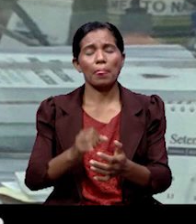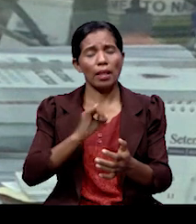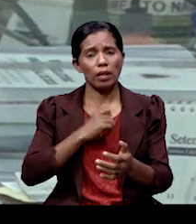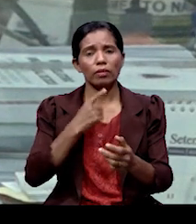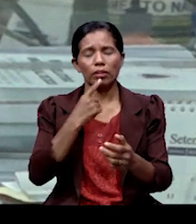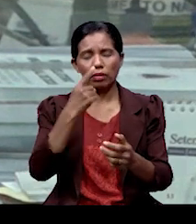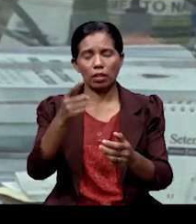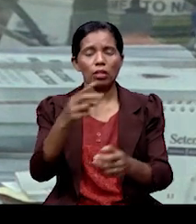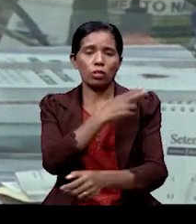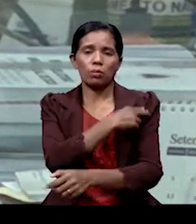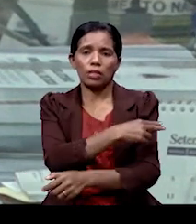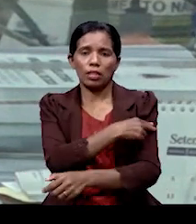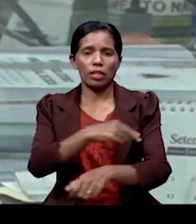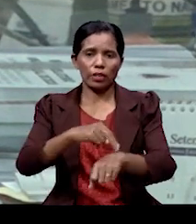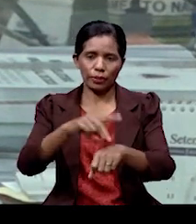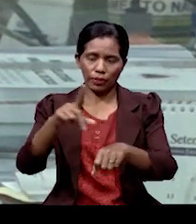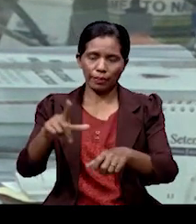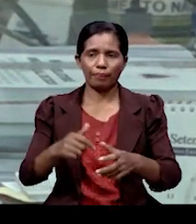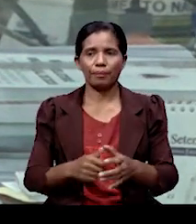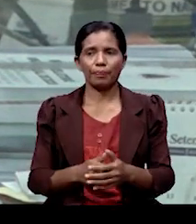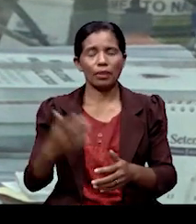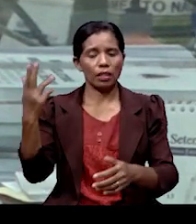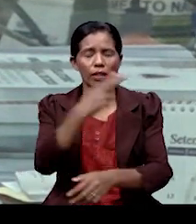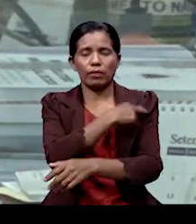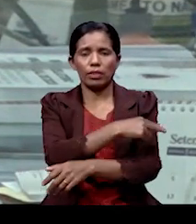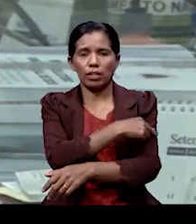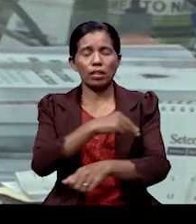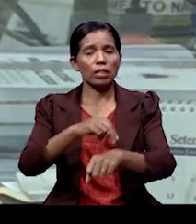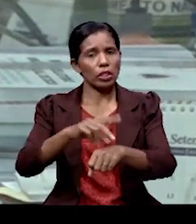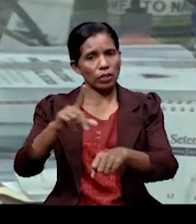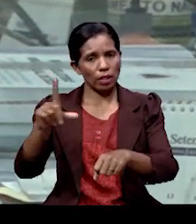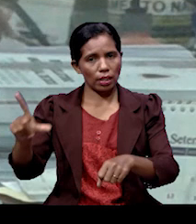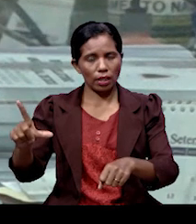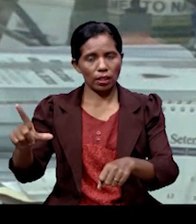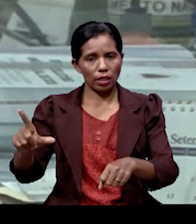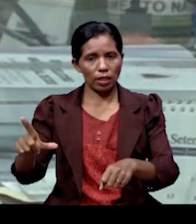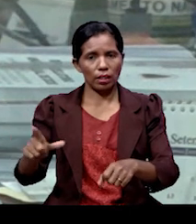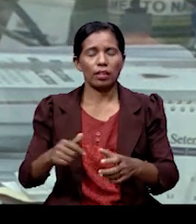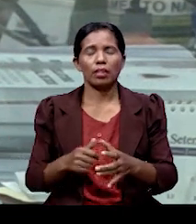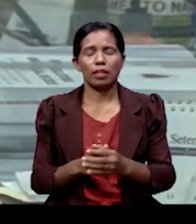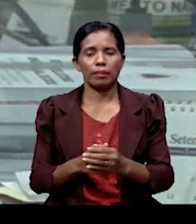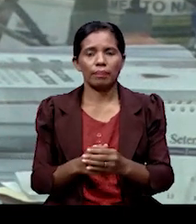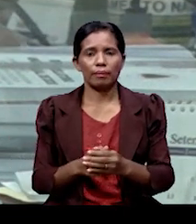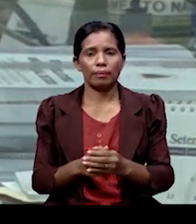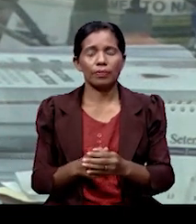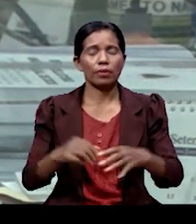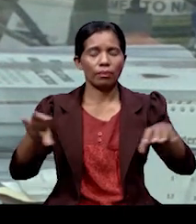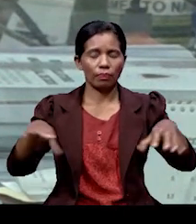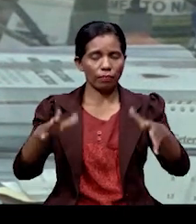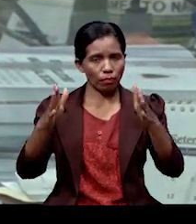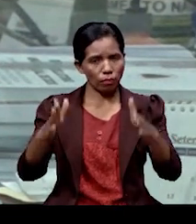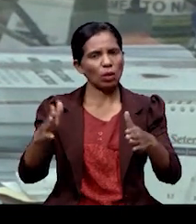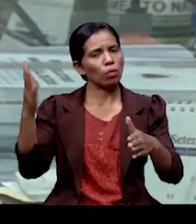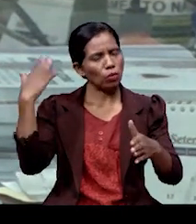a Hospital Nacional. E a Hospital Nacional Guido Valadares, ninha, funcionários CNB, balu mate